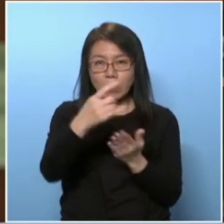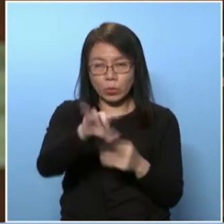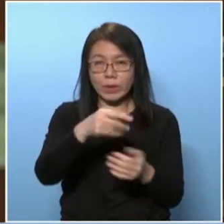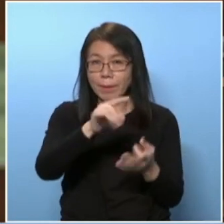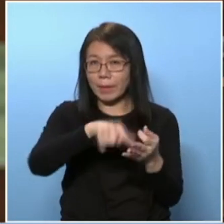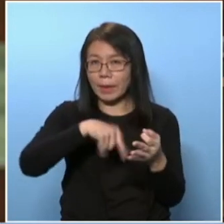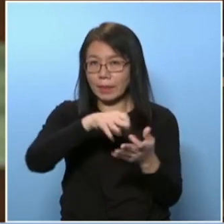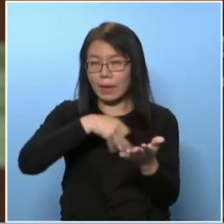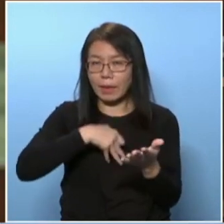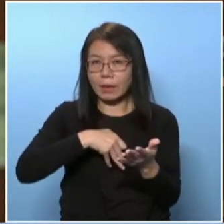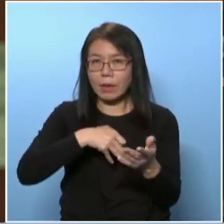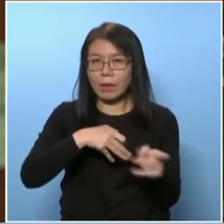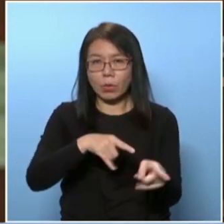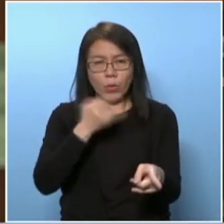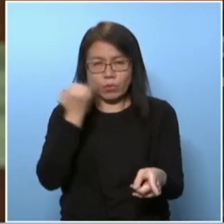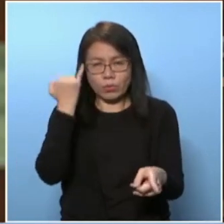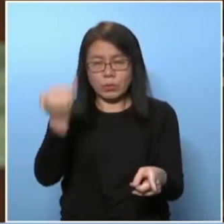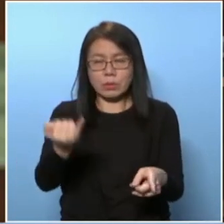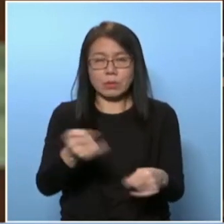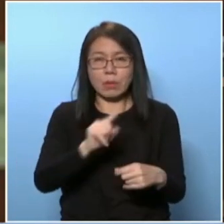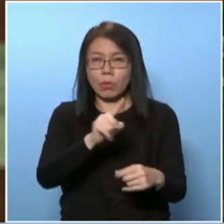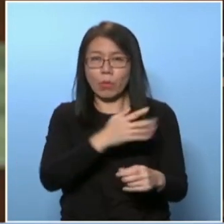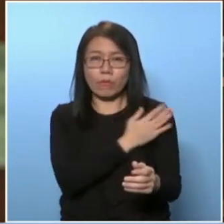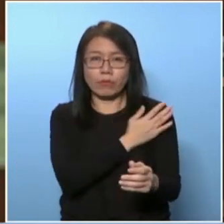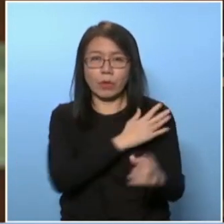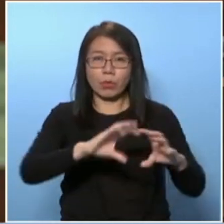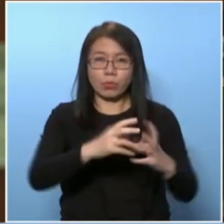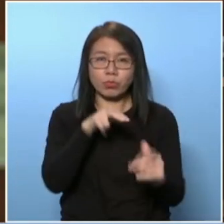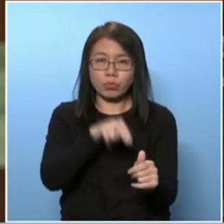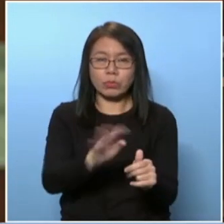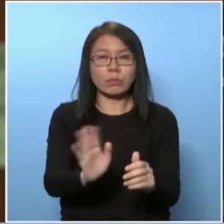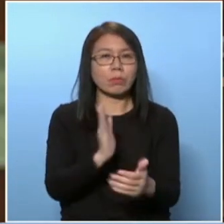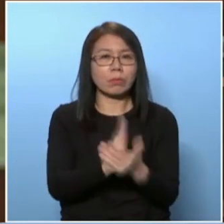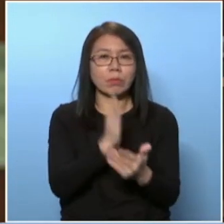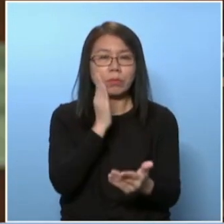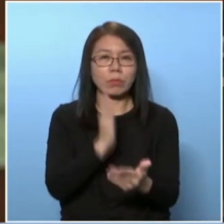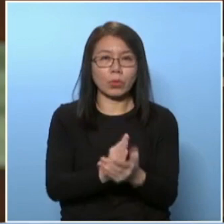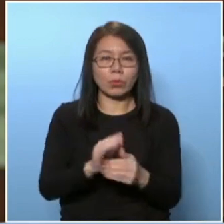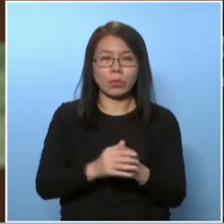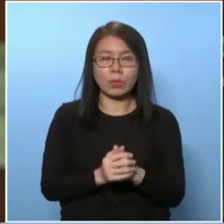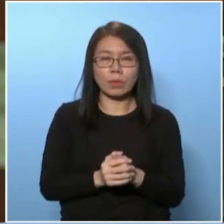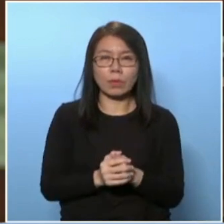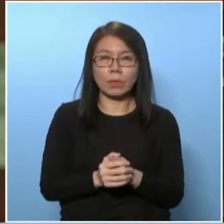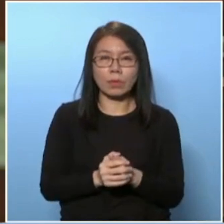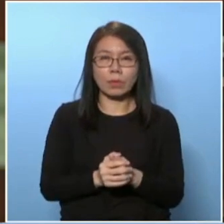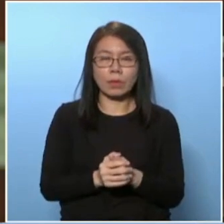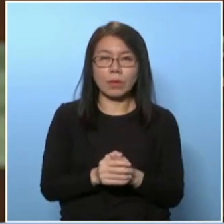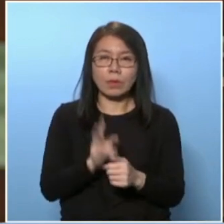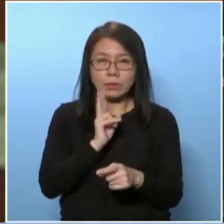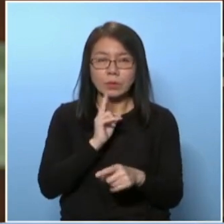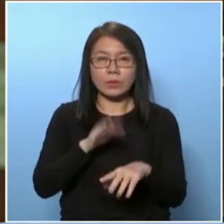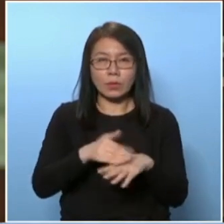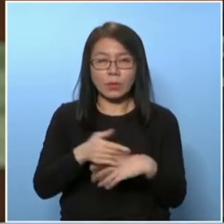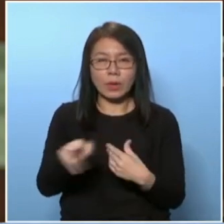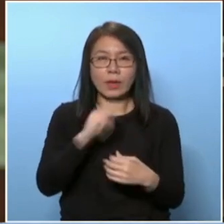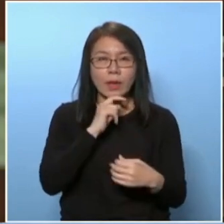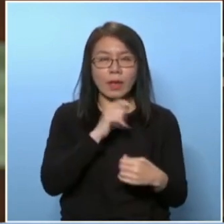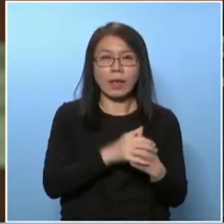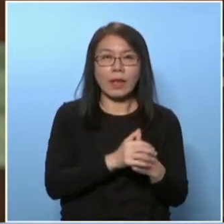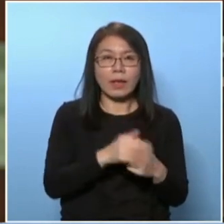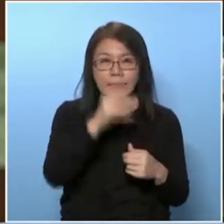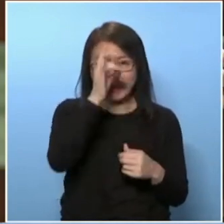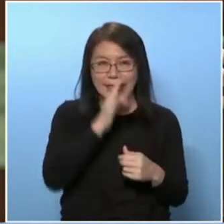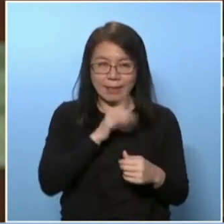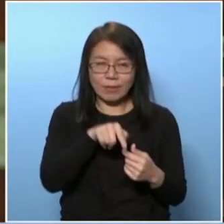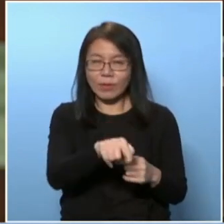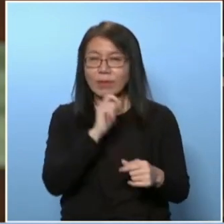實佢都唔知道，因為唔係佢部門管。咁我知道亦都 keep 明嗰單嘢係你管㗎啦。咁